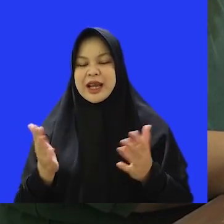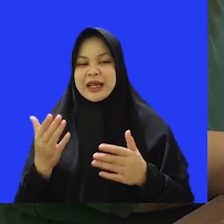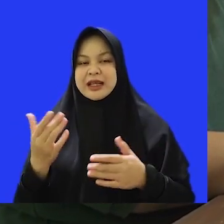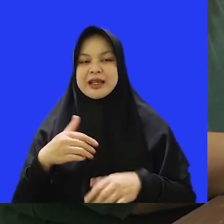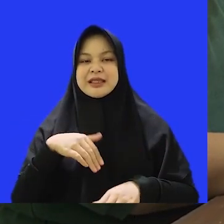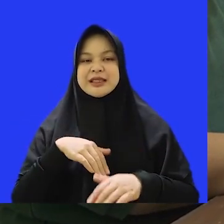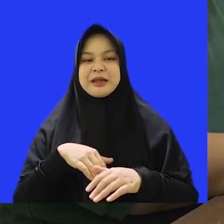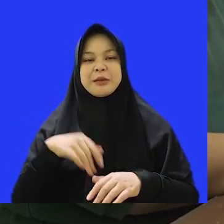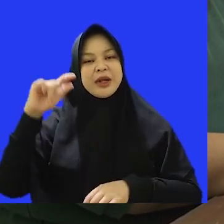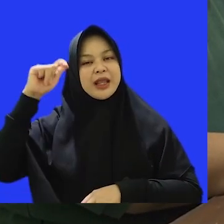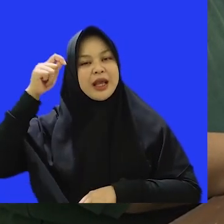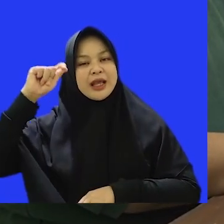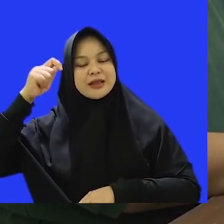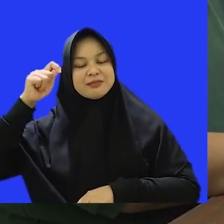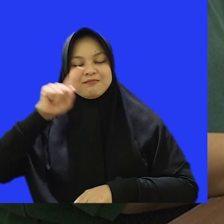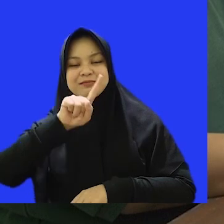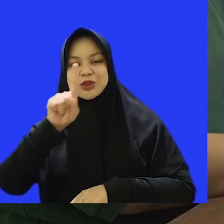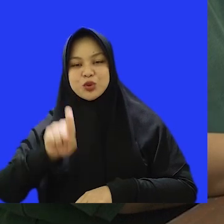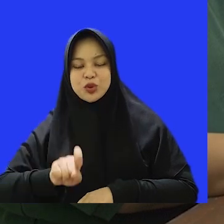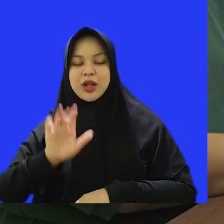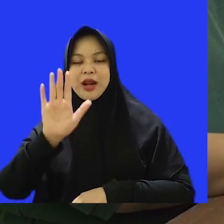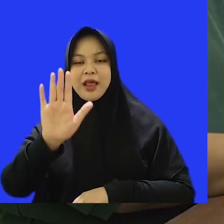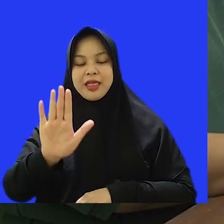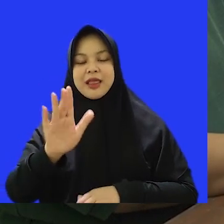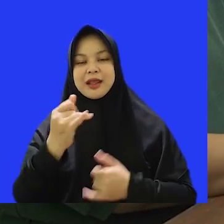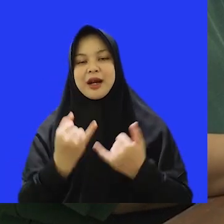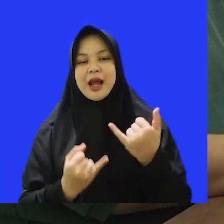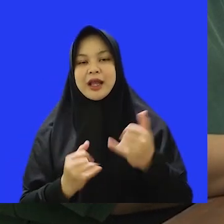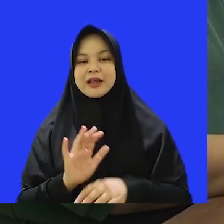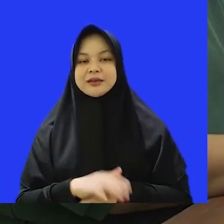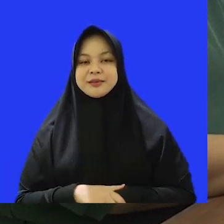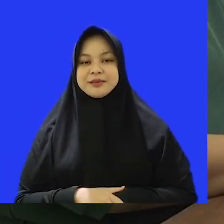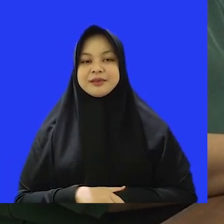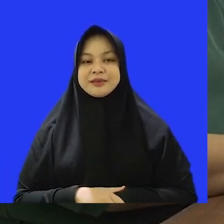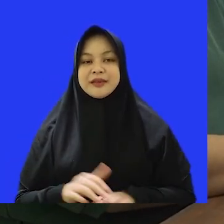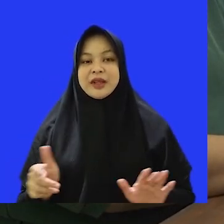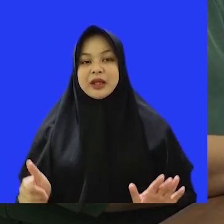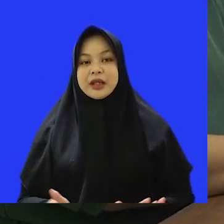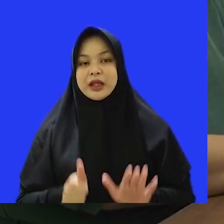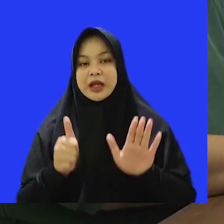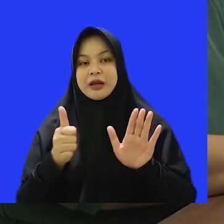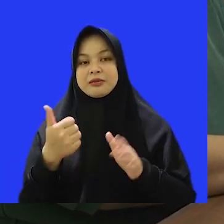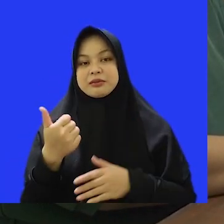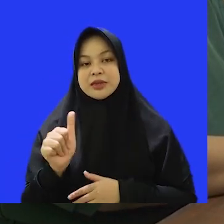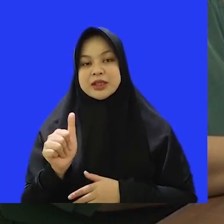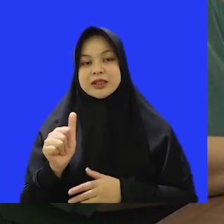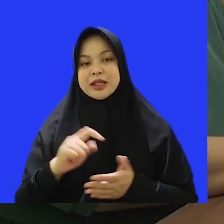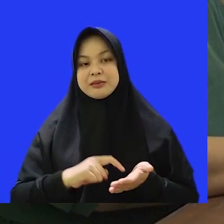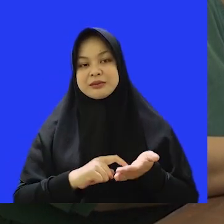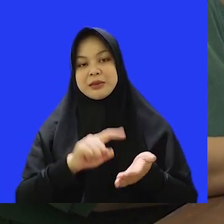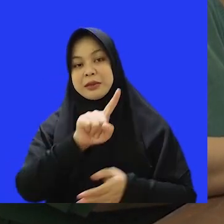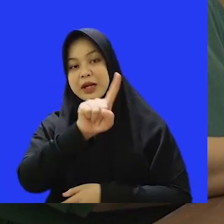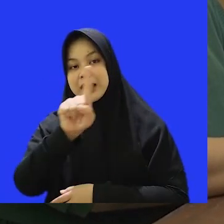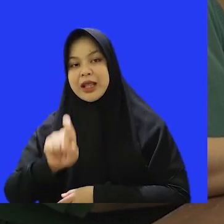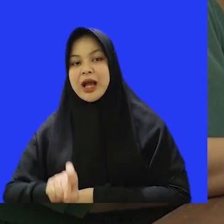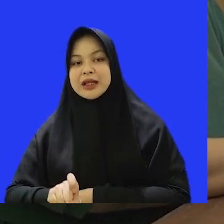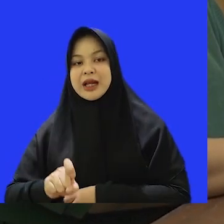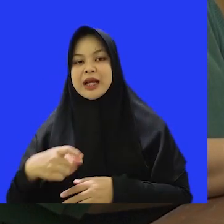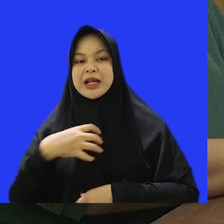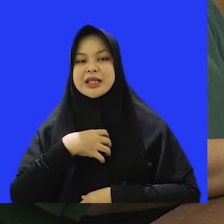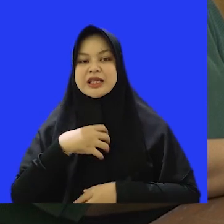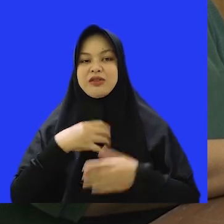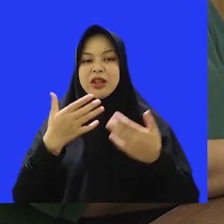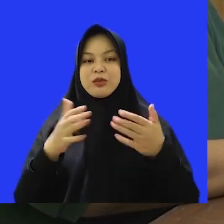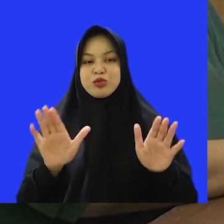dan simpanlah pertanyaan yang sulit untuk disampaikan di belakang. 6. Sedapat mungkin ajukan pertanyaan